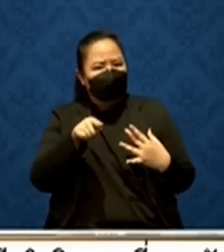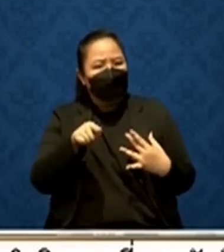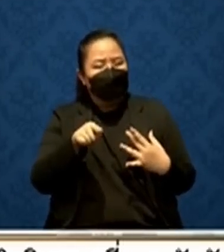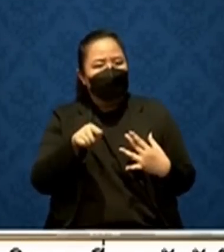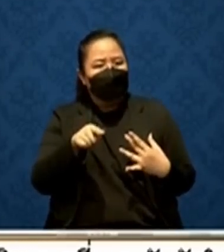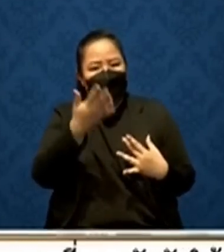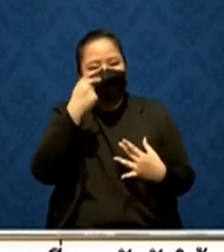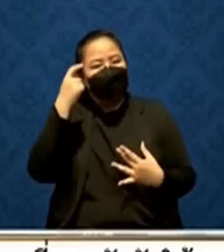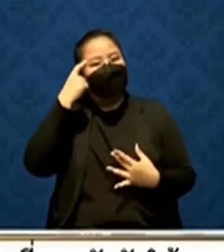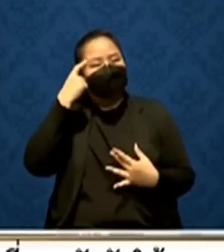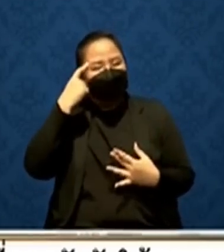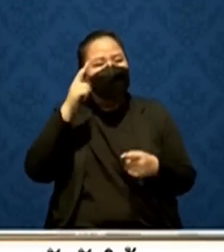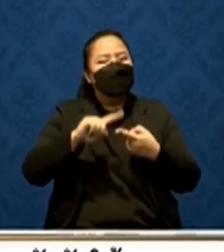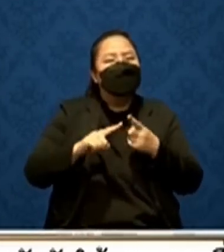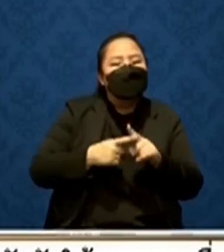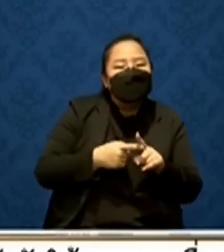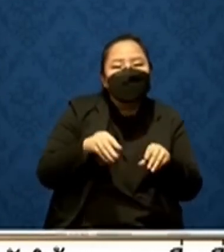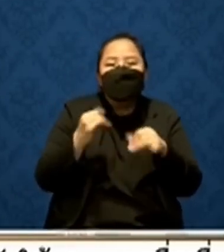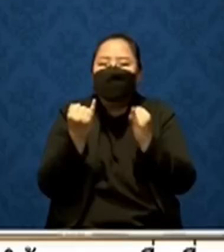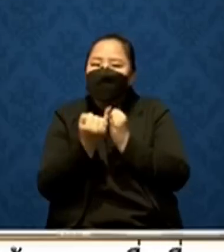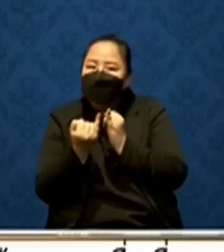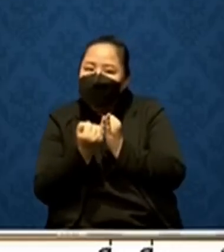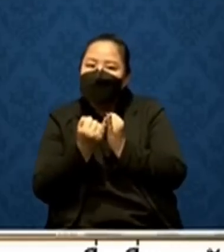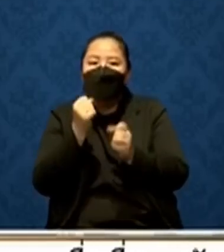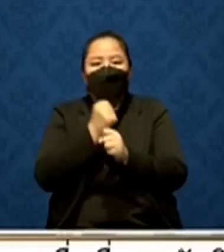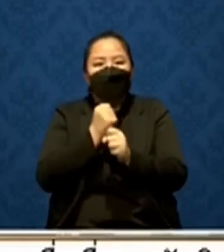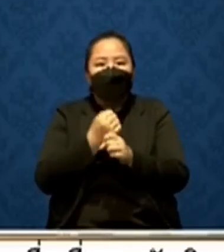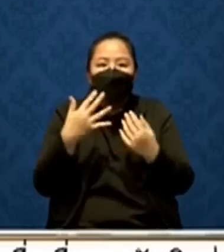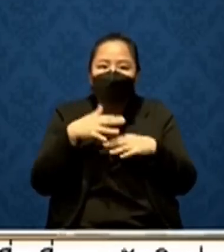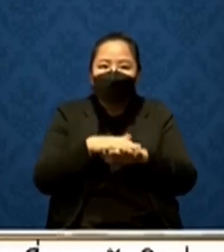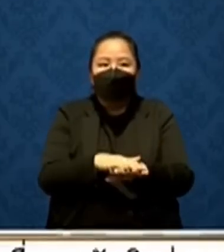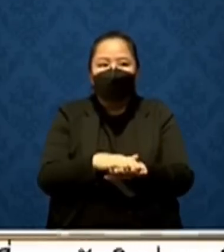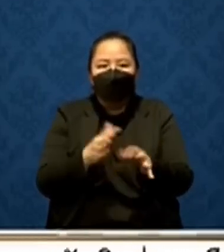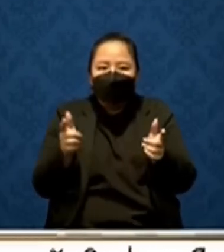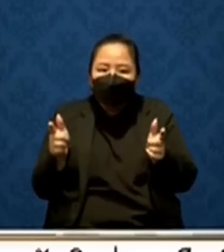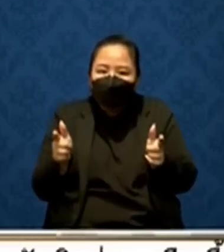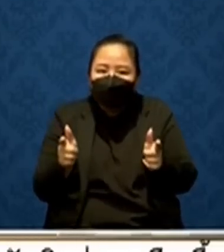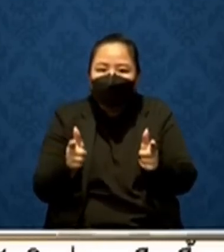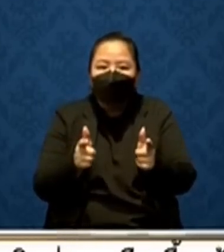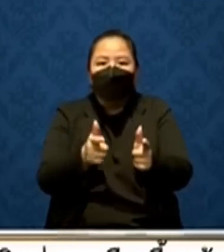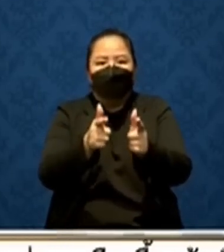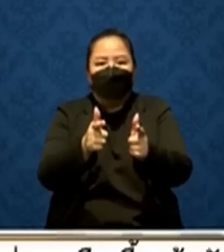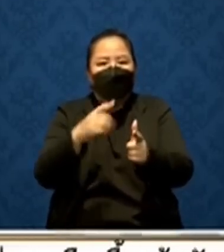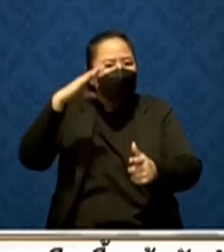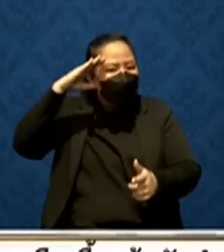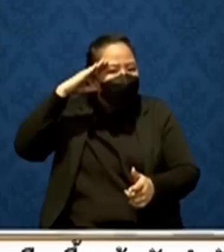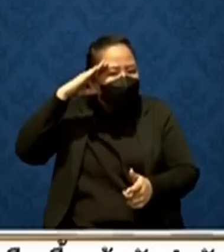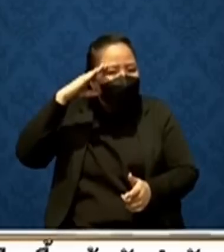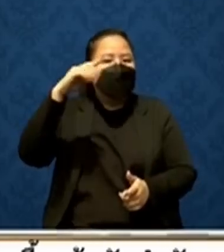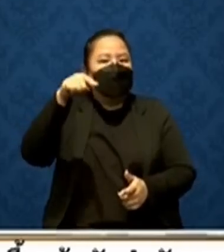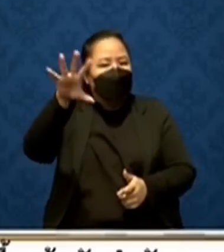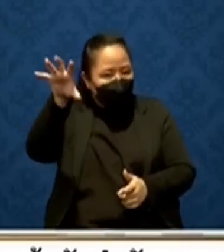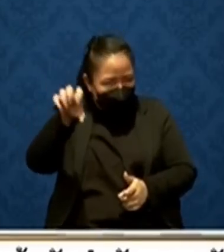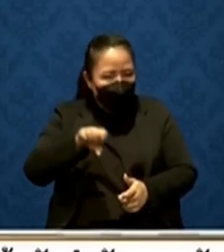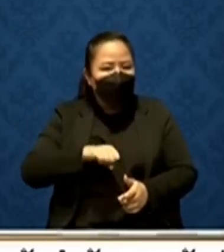พ้องตัวเองที่ทำงานด้วยกันมาก็เห็นแต่แคบๆเห็นแต่ถ้าหารก็เลย